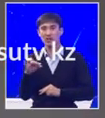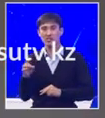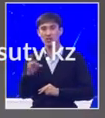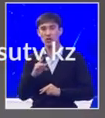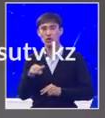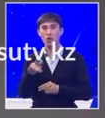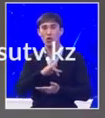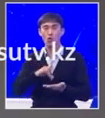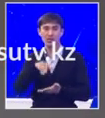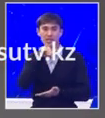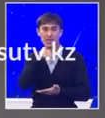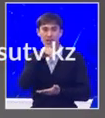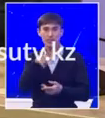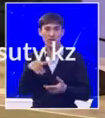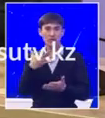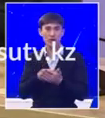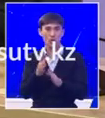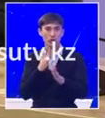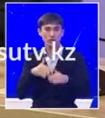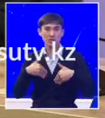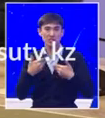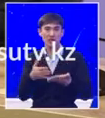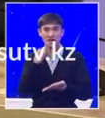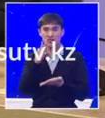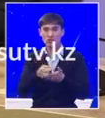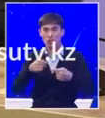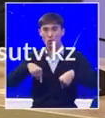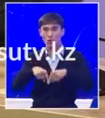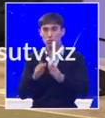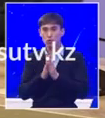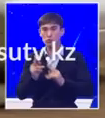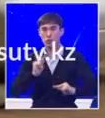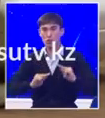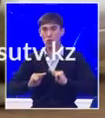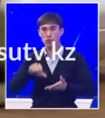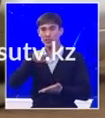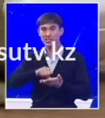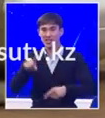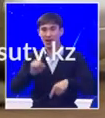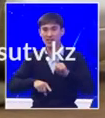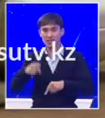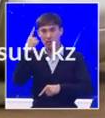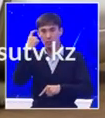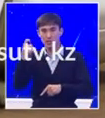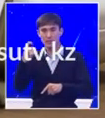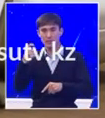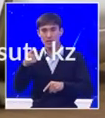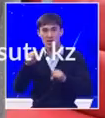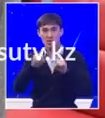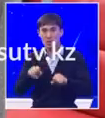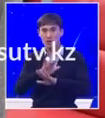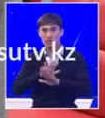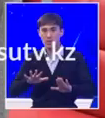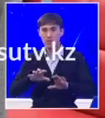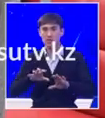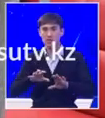районов и города Текели. В свою очередь, представители ответственных органов просят педагогов, учащихся и родителей сообщать о неправомерных